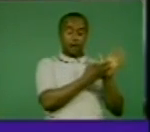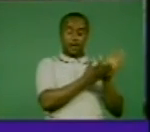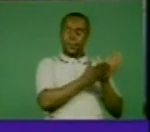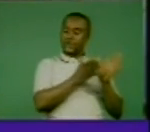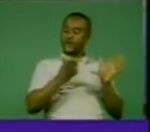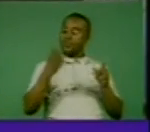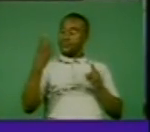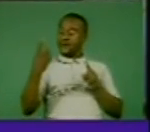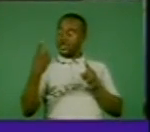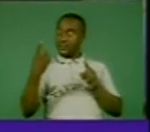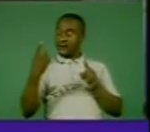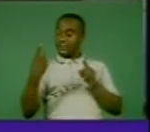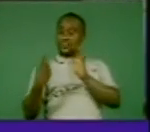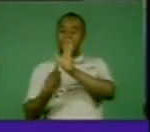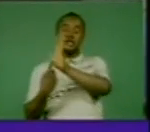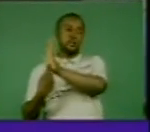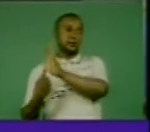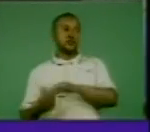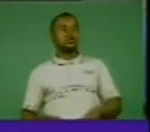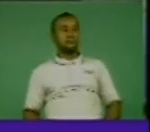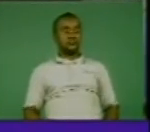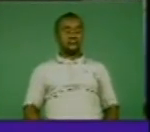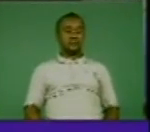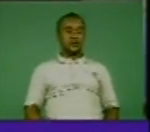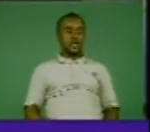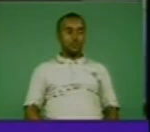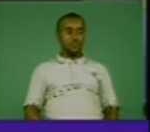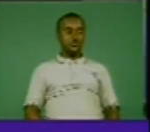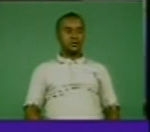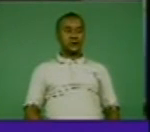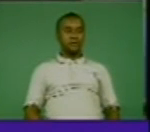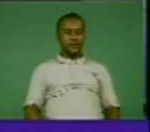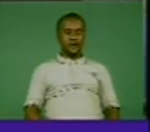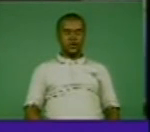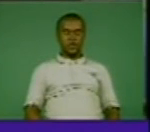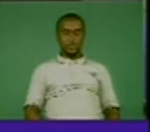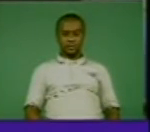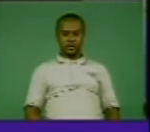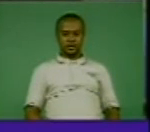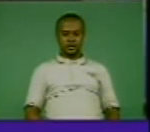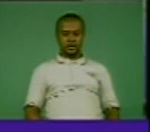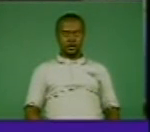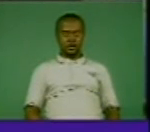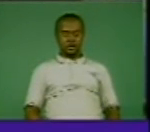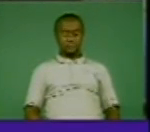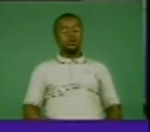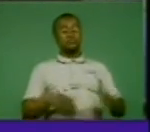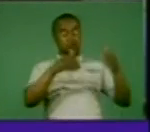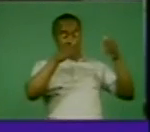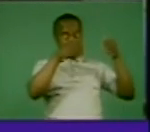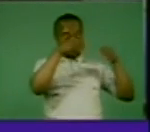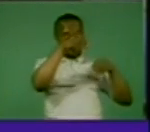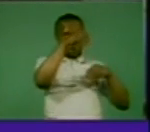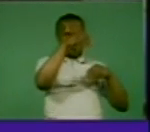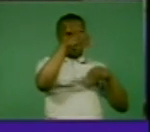Kura za wazi ndio ni kura 109 kwa kila ibara. Kura za wazi hapana ni kura 5. Kura